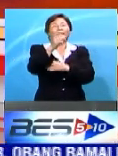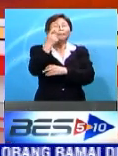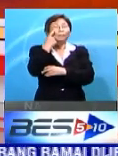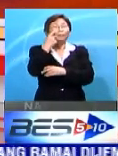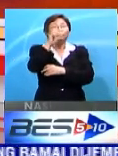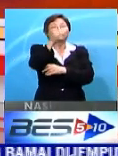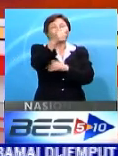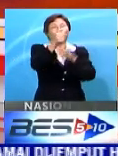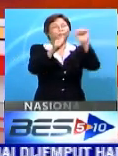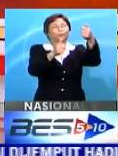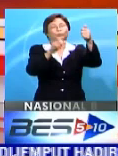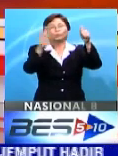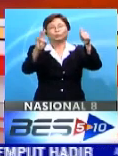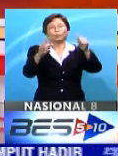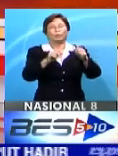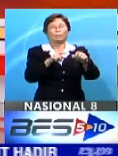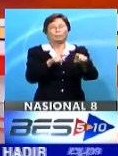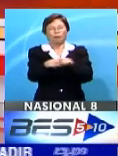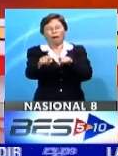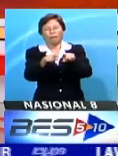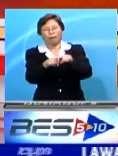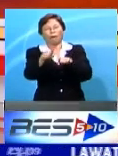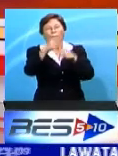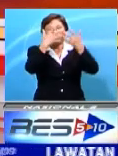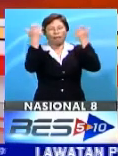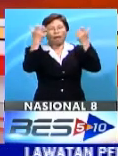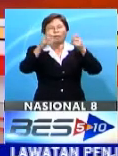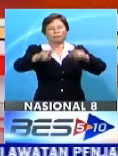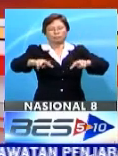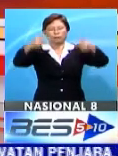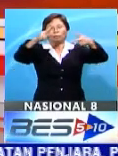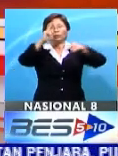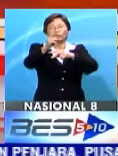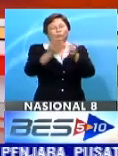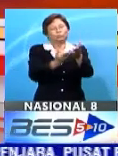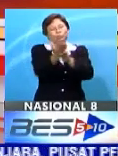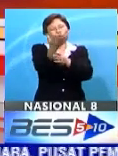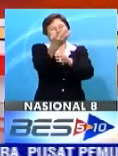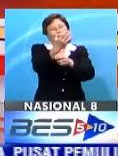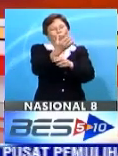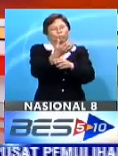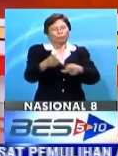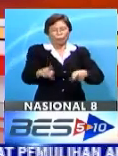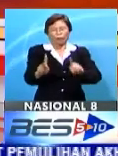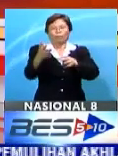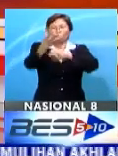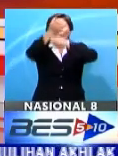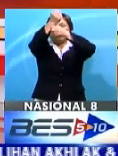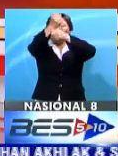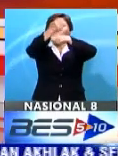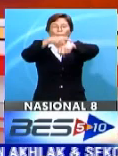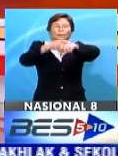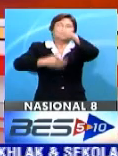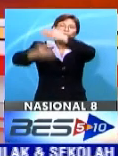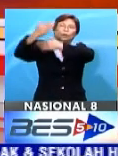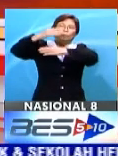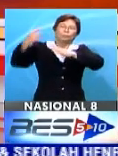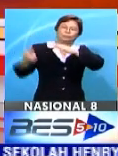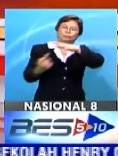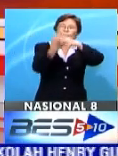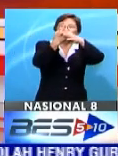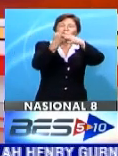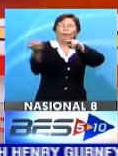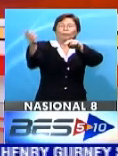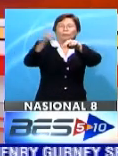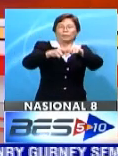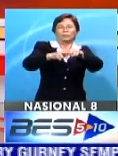apabila membelasah Maybank 7-2 dalam aksi separuh akhir kedua. Ia sekaligus menghidupkan peluang mengulangi pencapaian musim lalu muncul juara